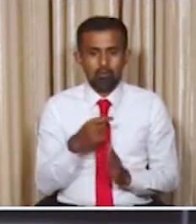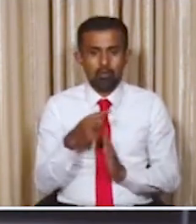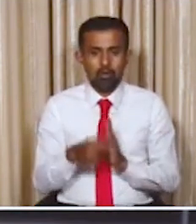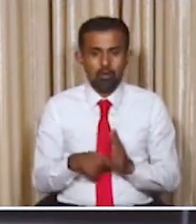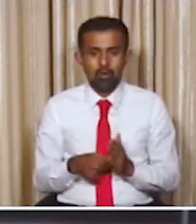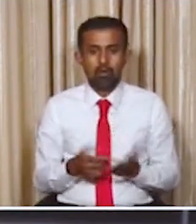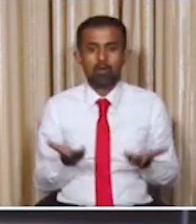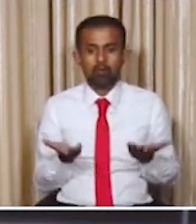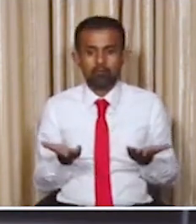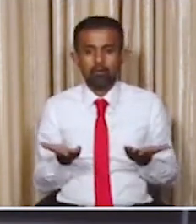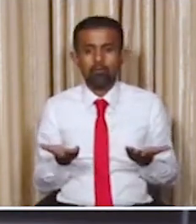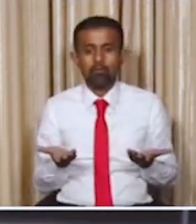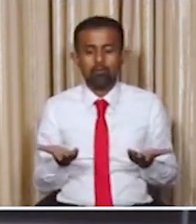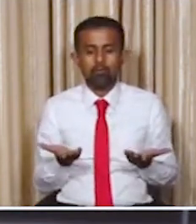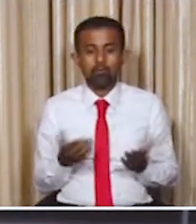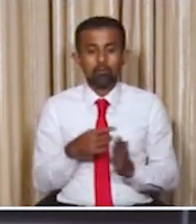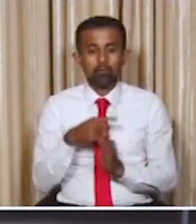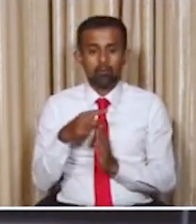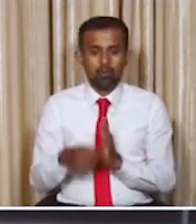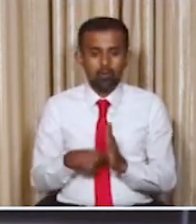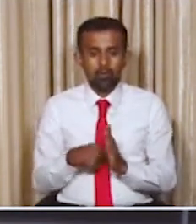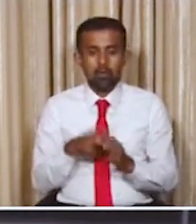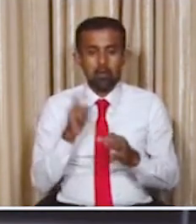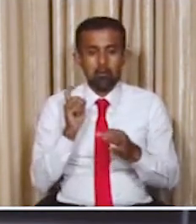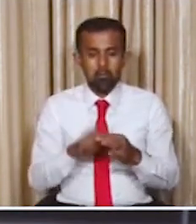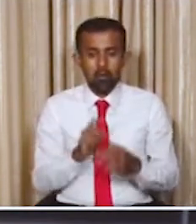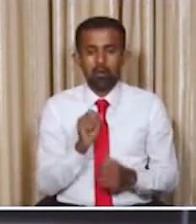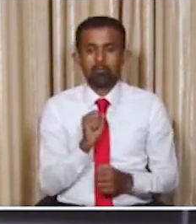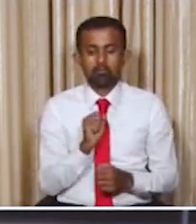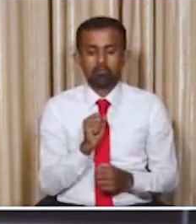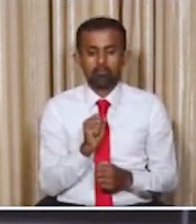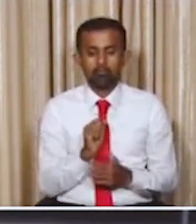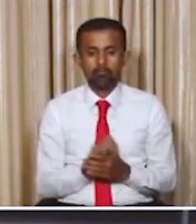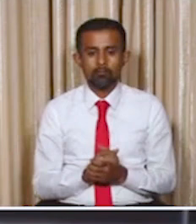තියෙන දේ. මේ රටේ ප්‍රශ්නය තමයි